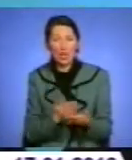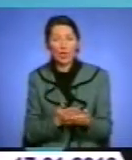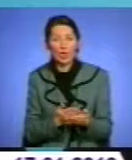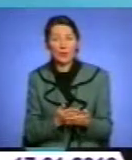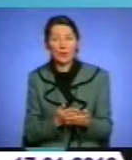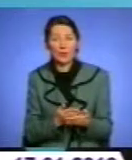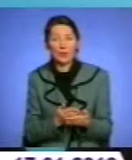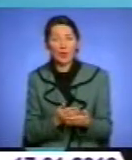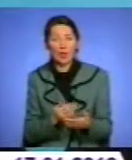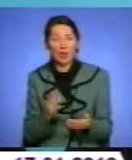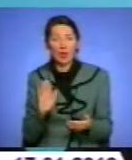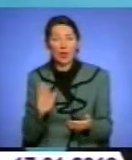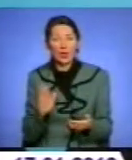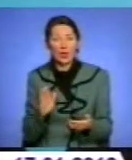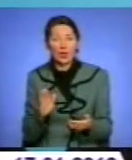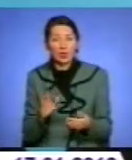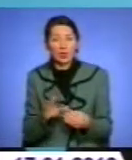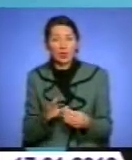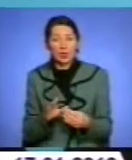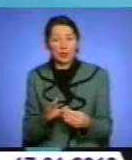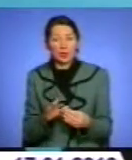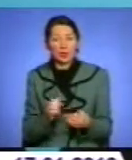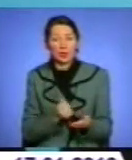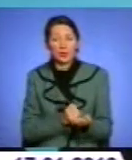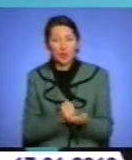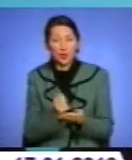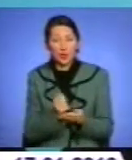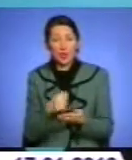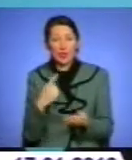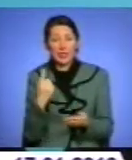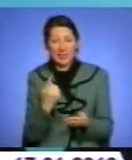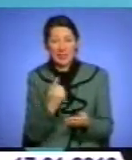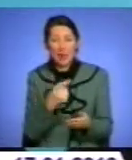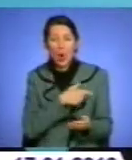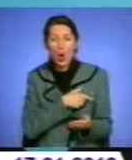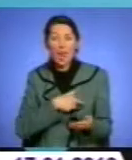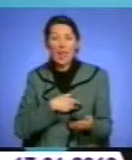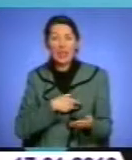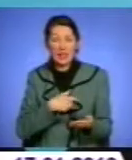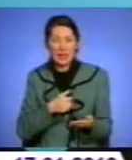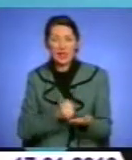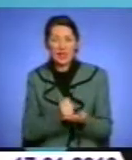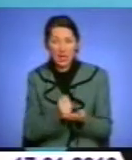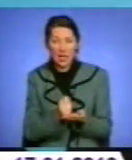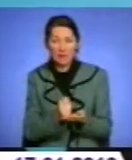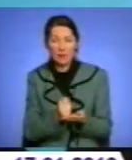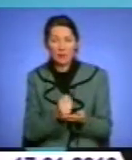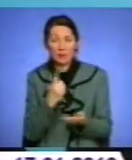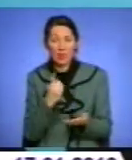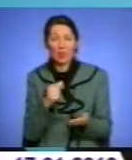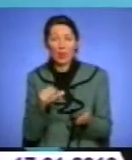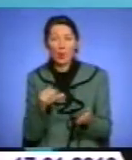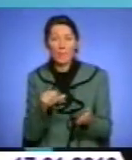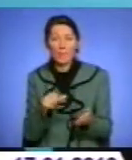ластівкою в, власне, висунення єдиного кандидата на, скажімо так, єдиного